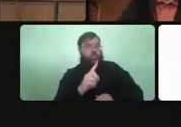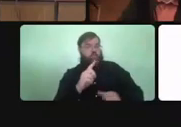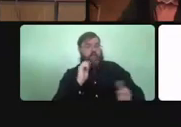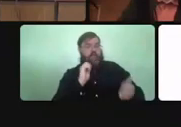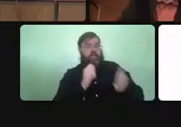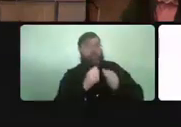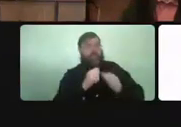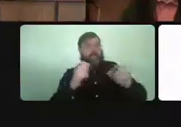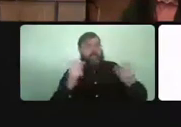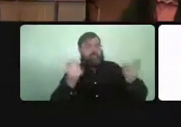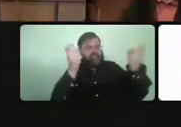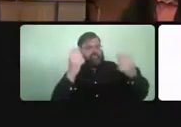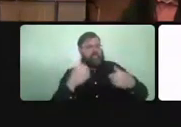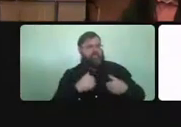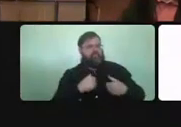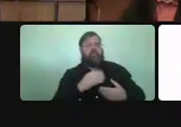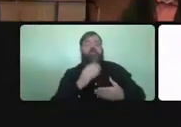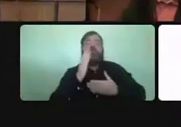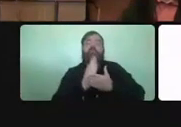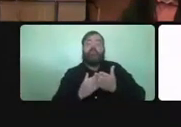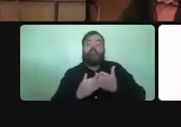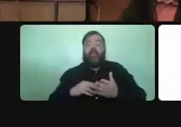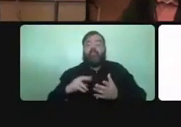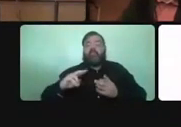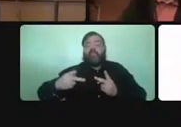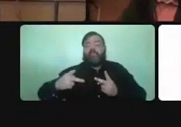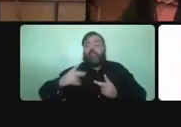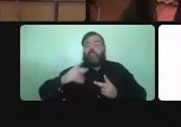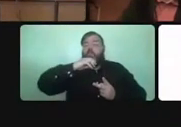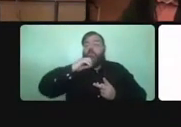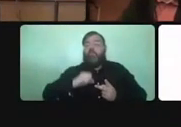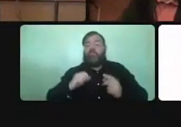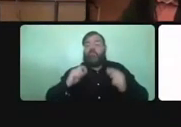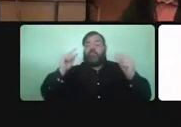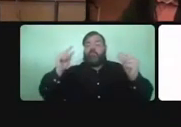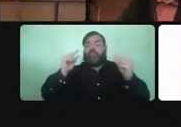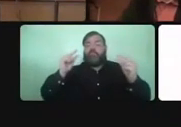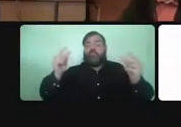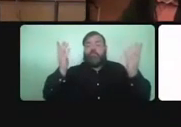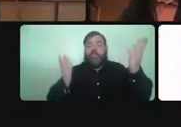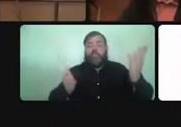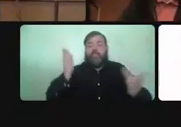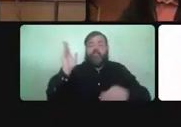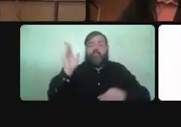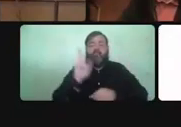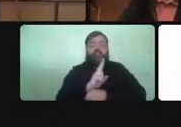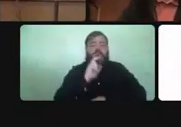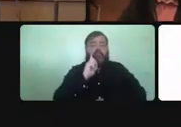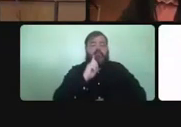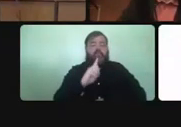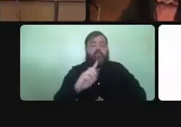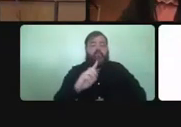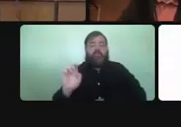Shule zetu zote za upili zina vyumba vya mazoezi.